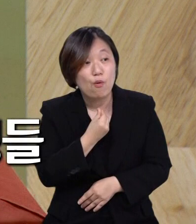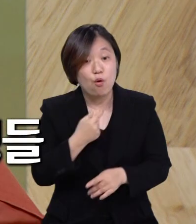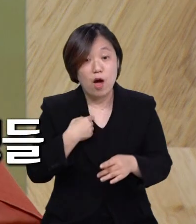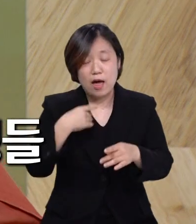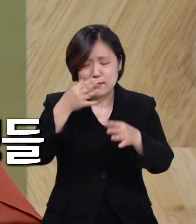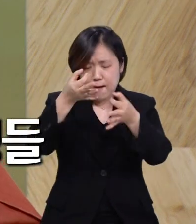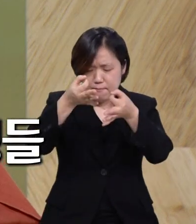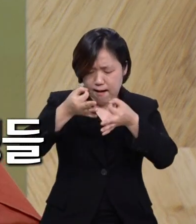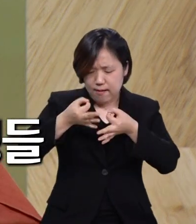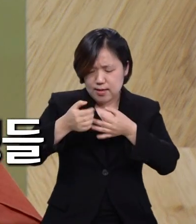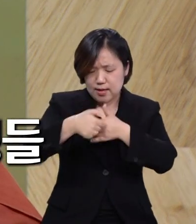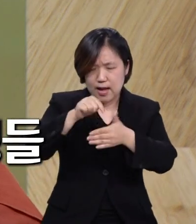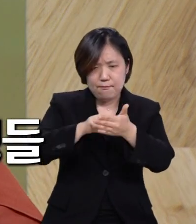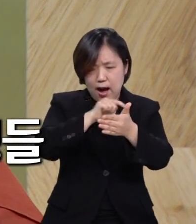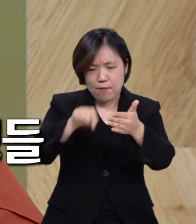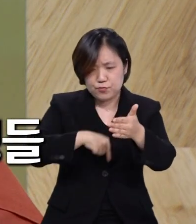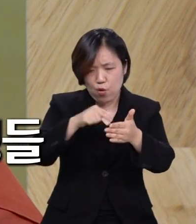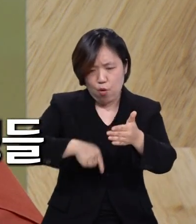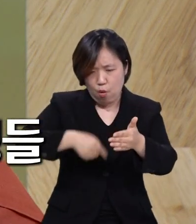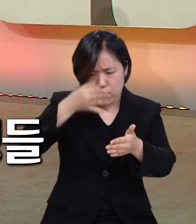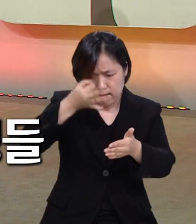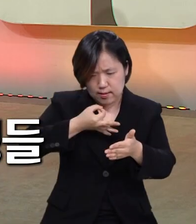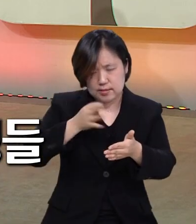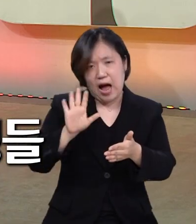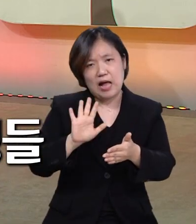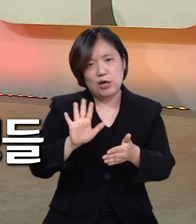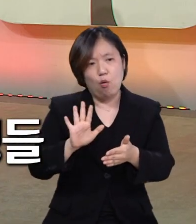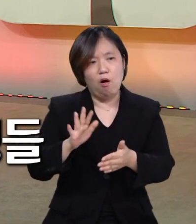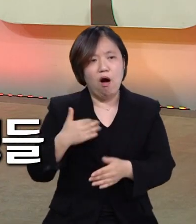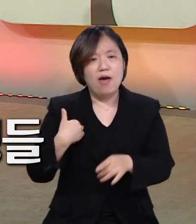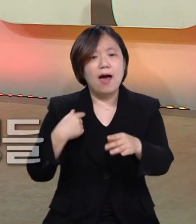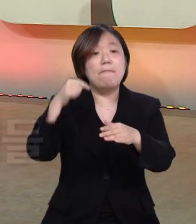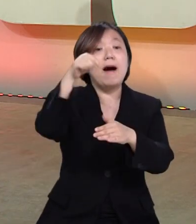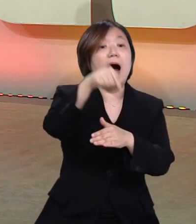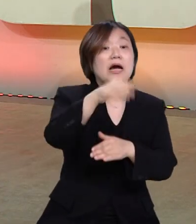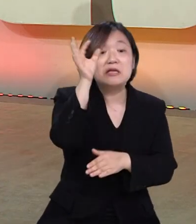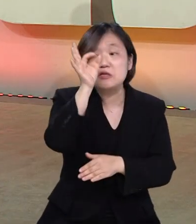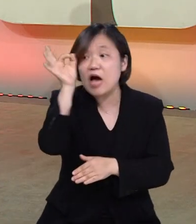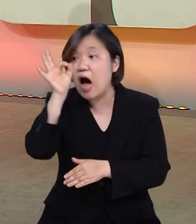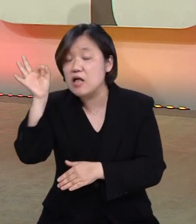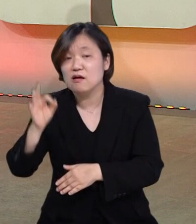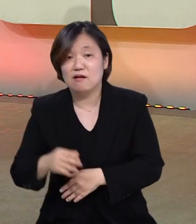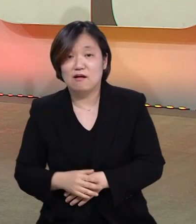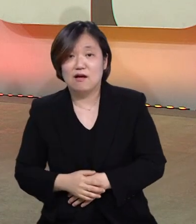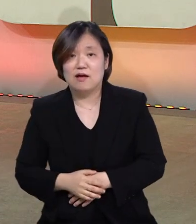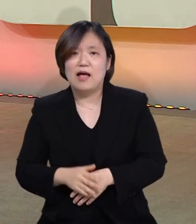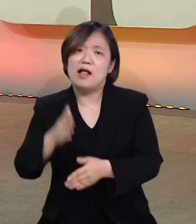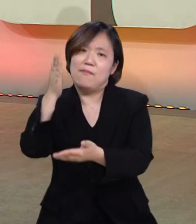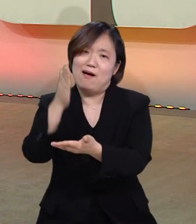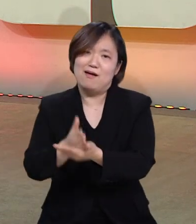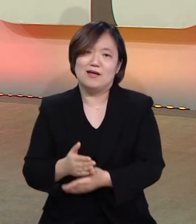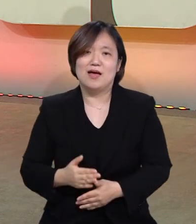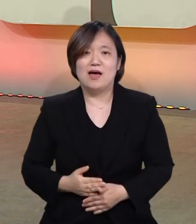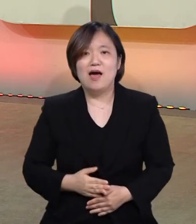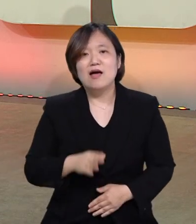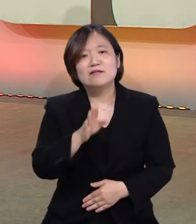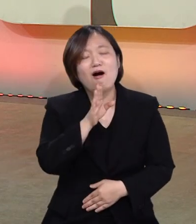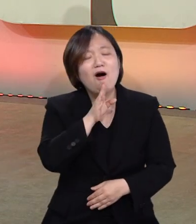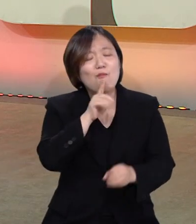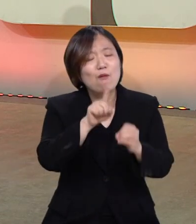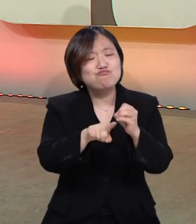외부에 의지해서 얻고자 합니다 하지만 진정한 불자라면 그럼 외부에서 외적인 것에서